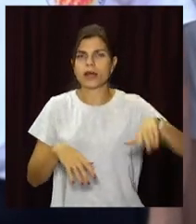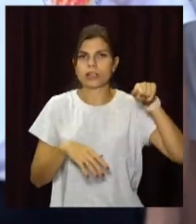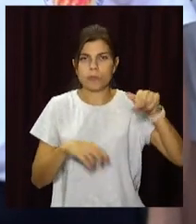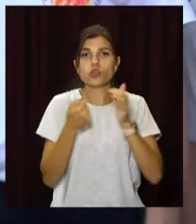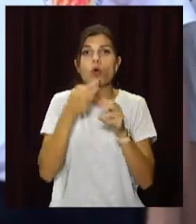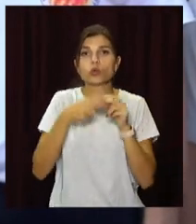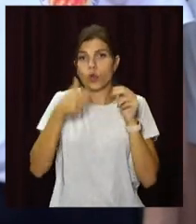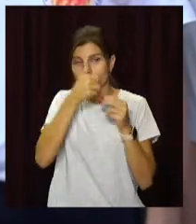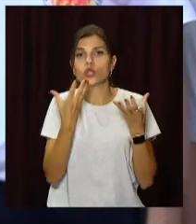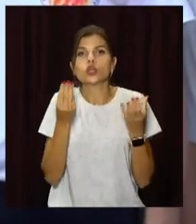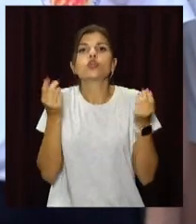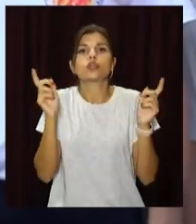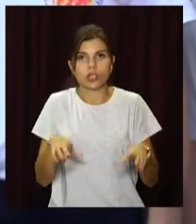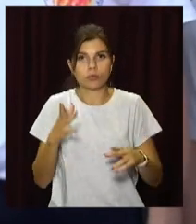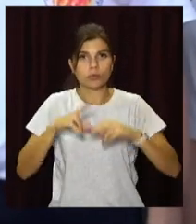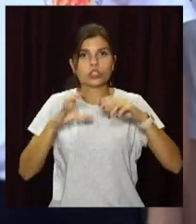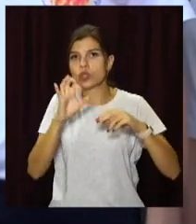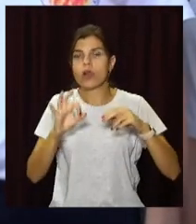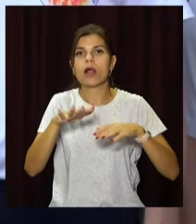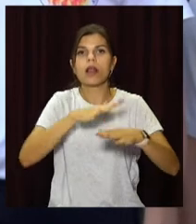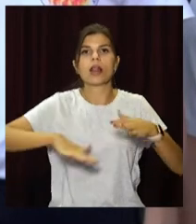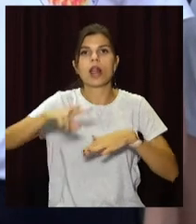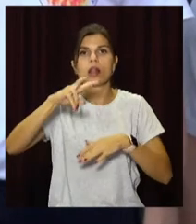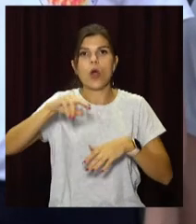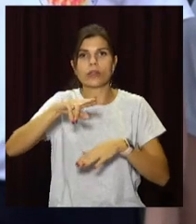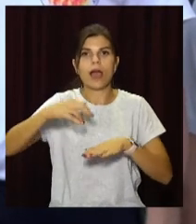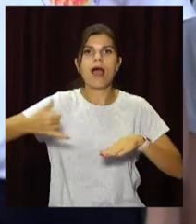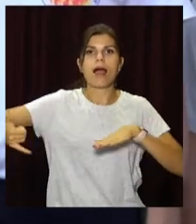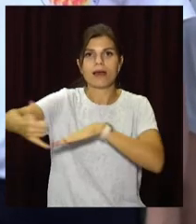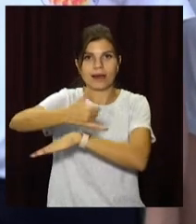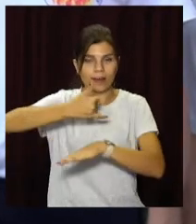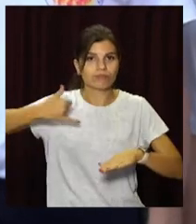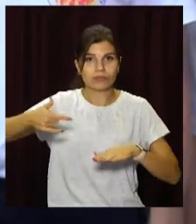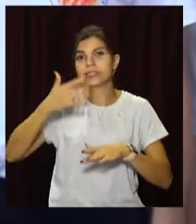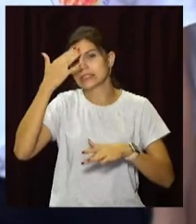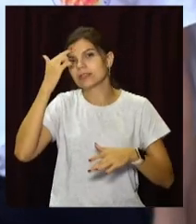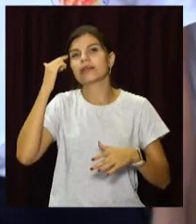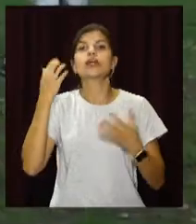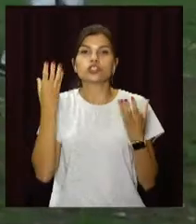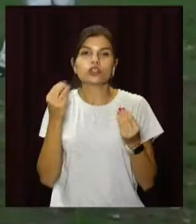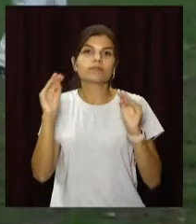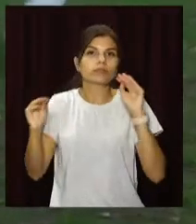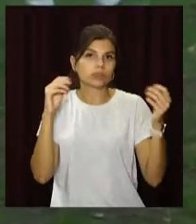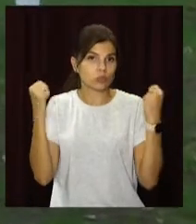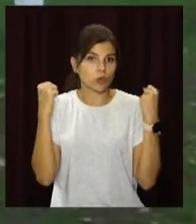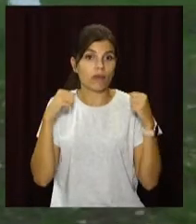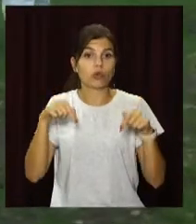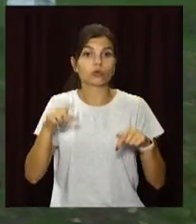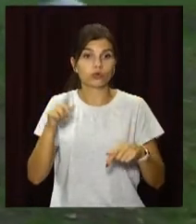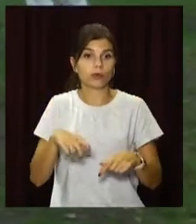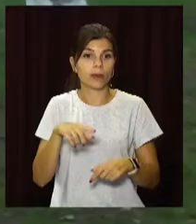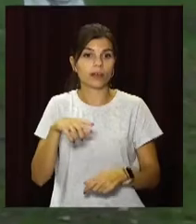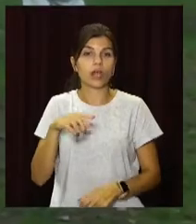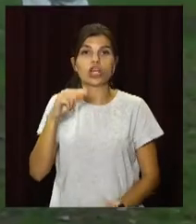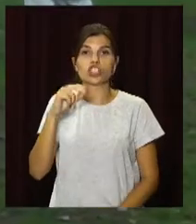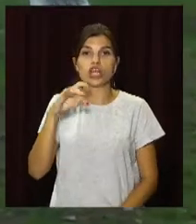до кінця року буде побудована з нуля льодова арена. І зараз ми вже проектуємо нові спортивні об'єкти. Також цього дня на житловому